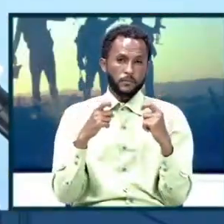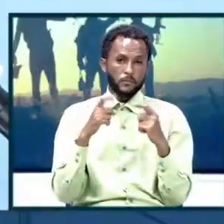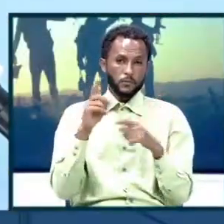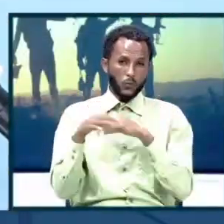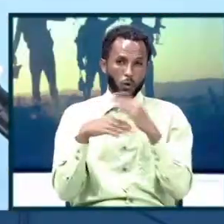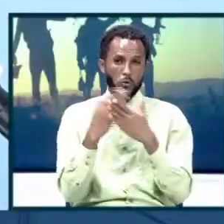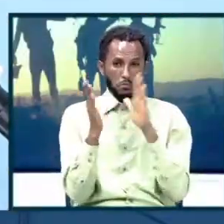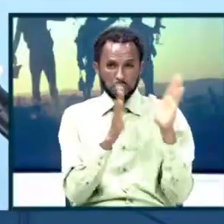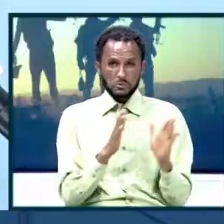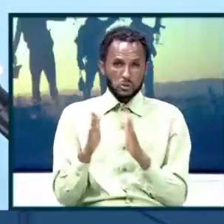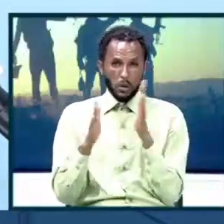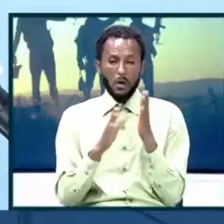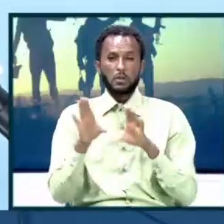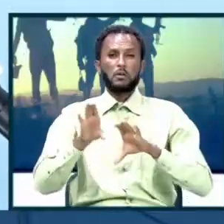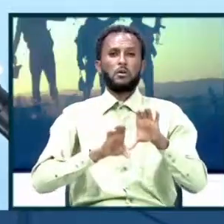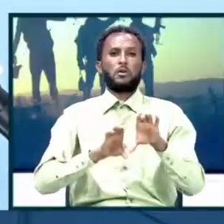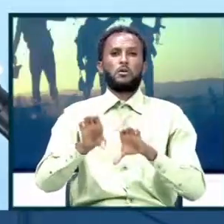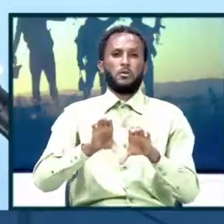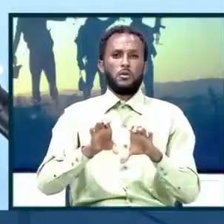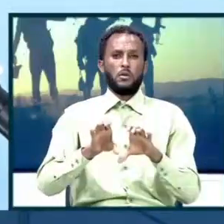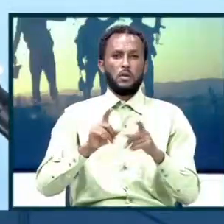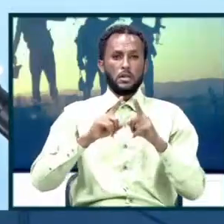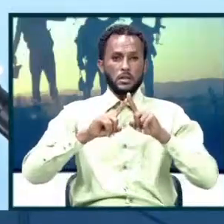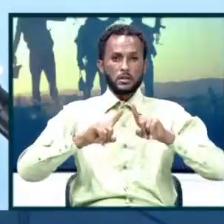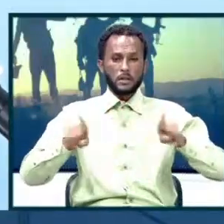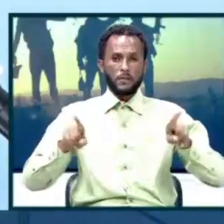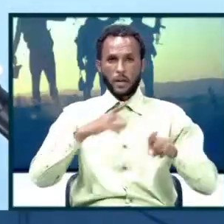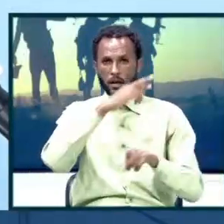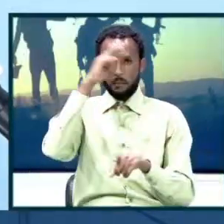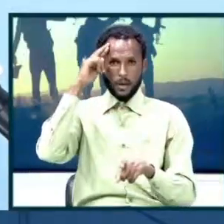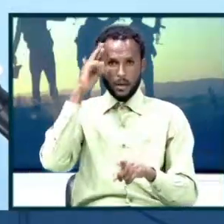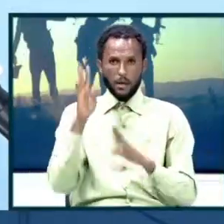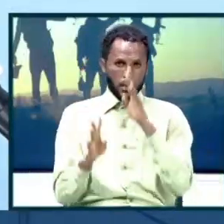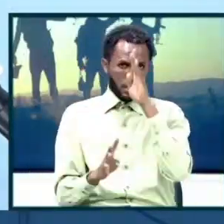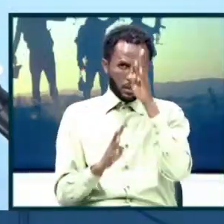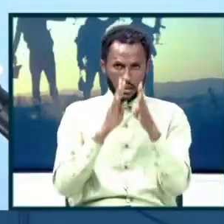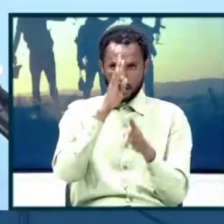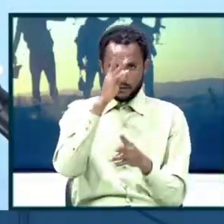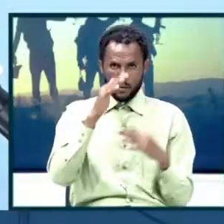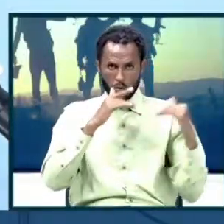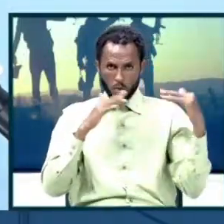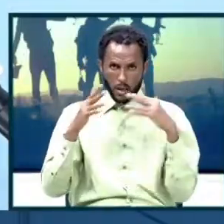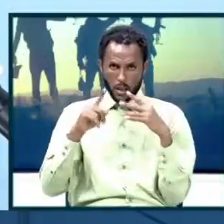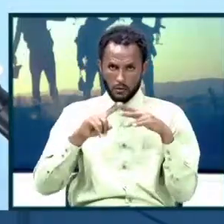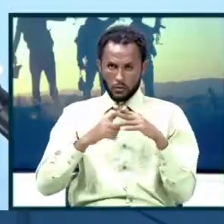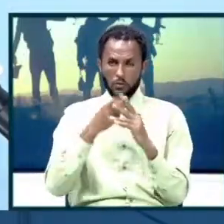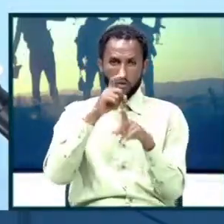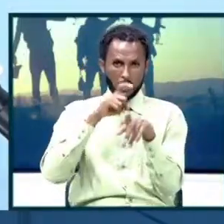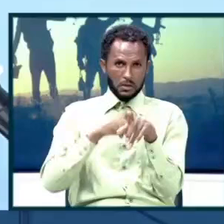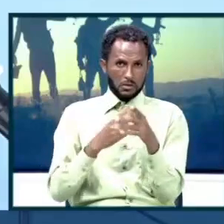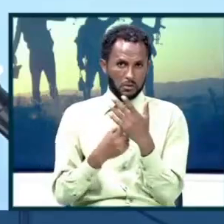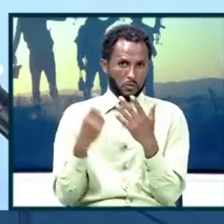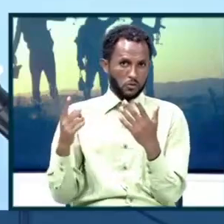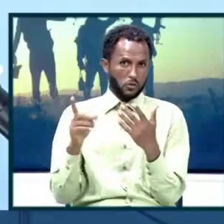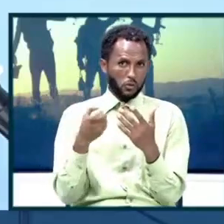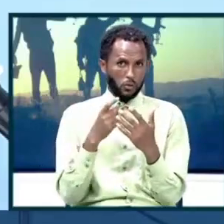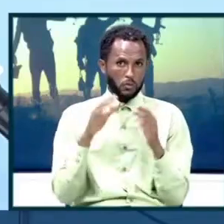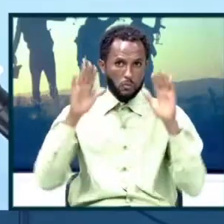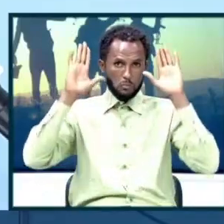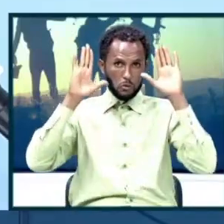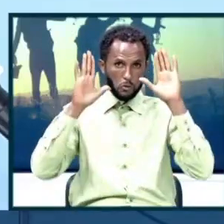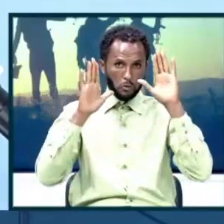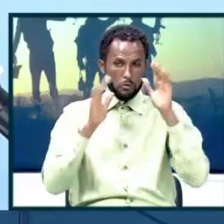ኩሉ ምድለዋት ገይሩ ዝተፈላለዩ ምክንያታት እናፈጠረ ውግእ ክውልዕሎ ብዝሓስበሉ እዋን ክንዚ ዝኸውን ምሩኽ